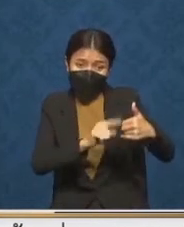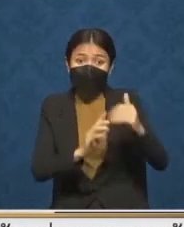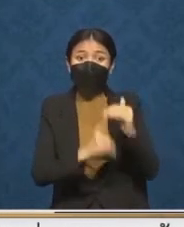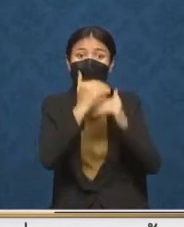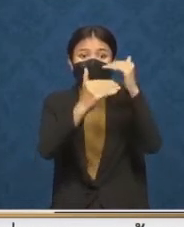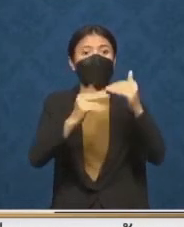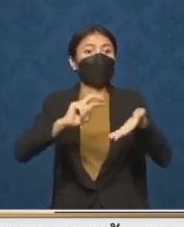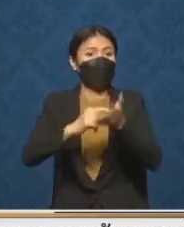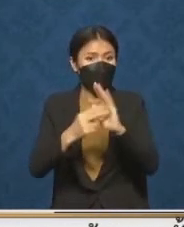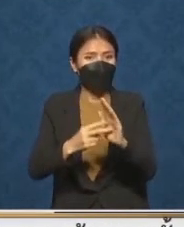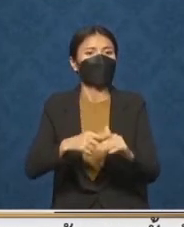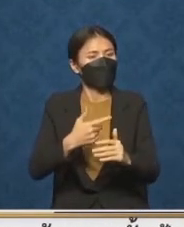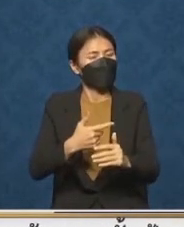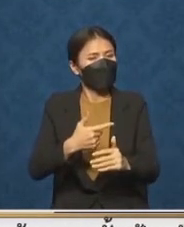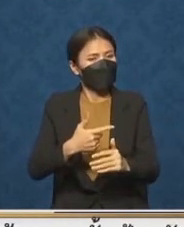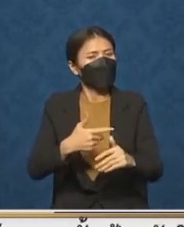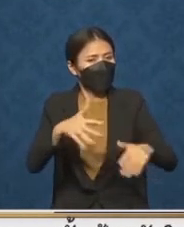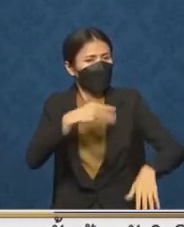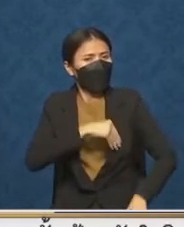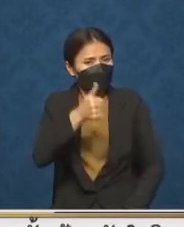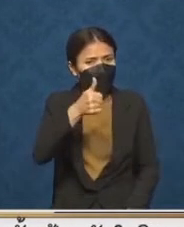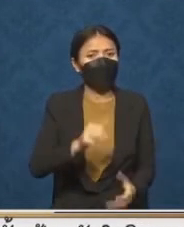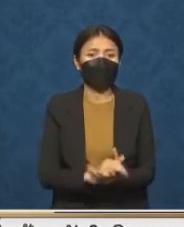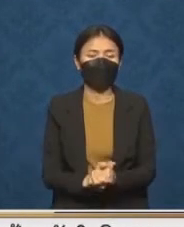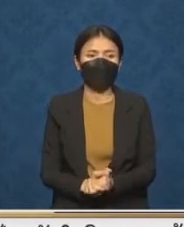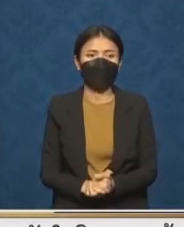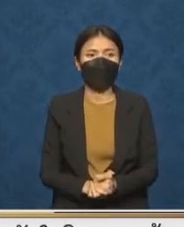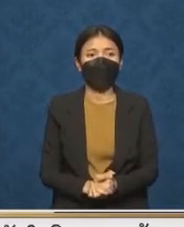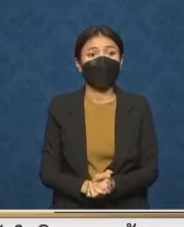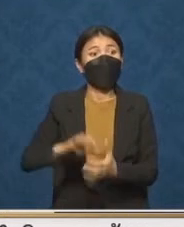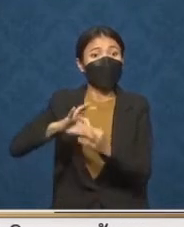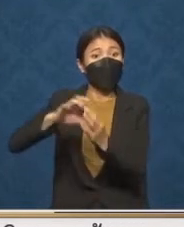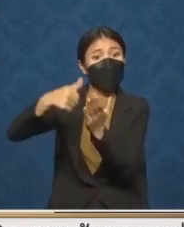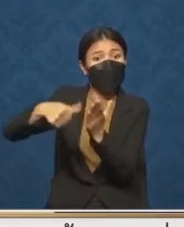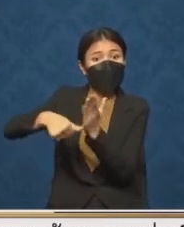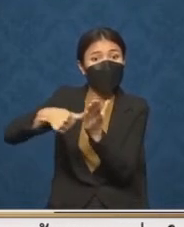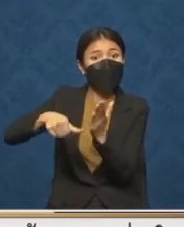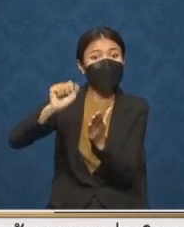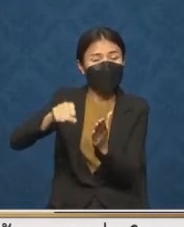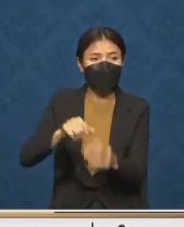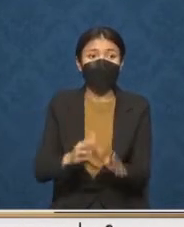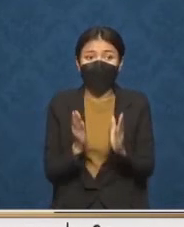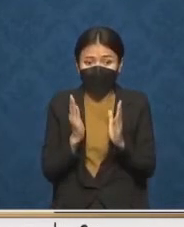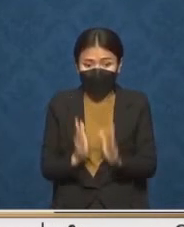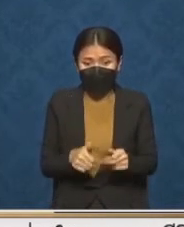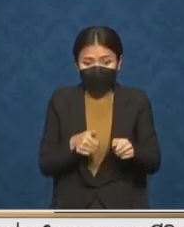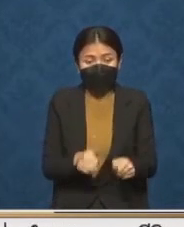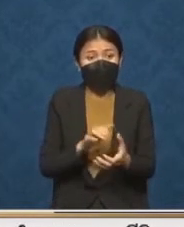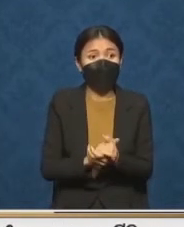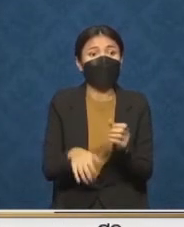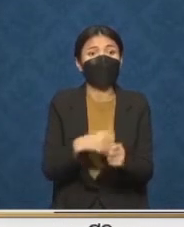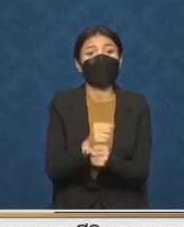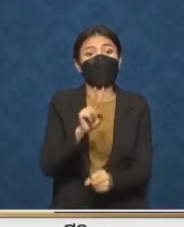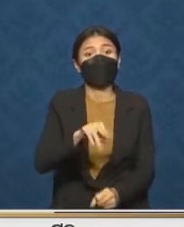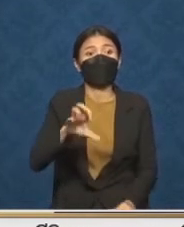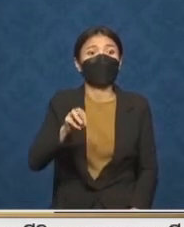ครับในประเด็นเรื่องภาษีหากอ้างอิงข้อมูลจำนวนคู่สมรสจากระบบสถิติทางการทะเบียนปี63มีจำนวน